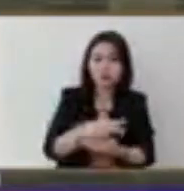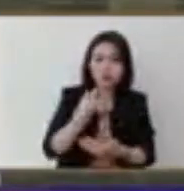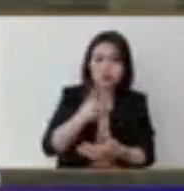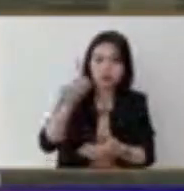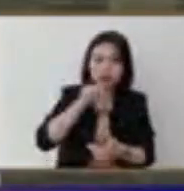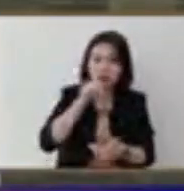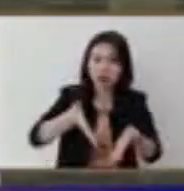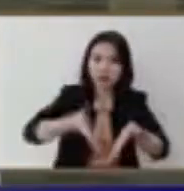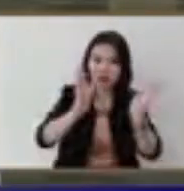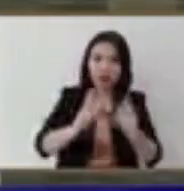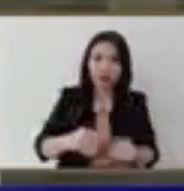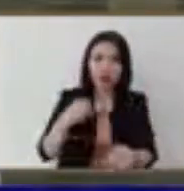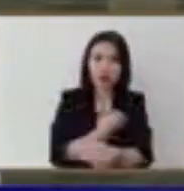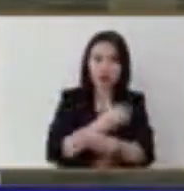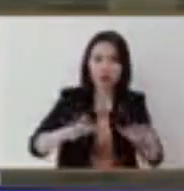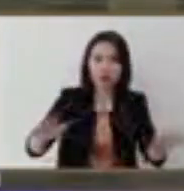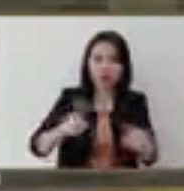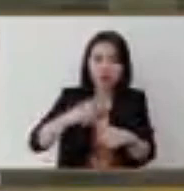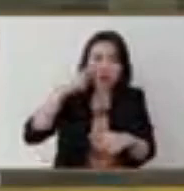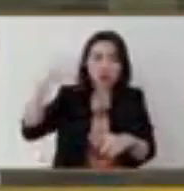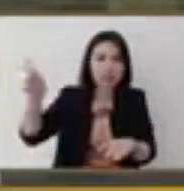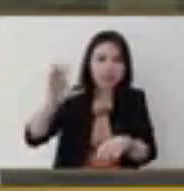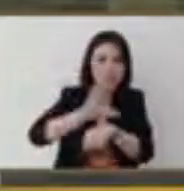na ma-miss ng mga anak natin yung church.